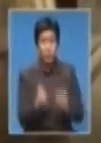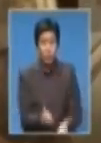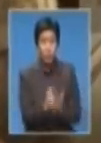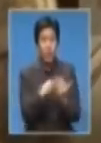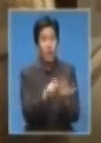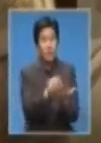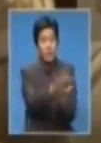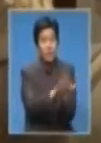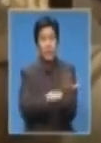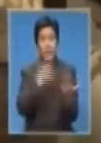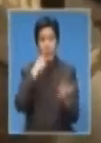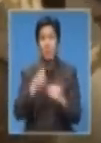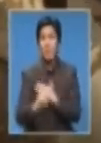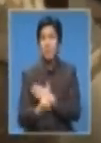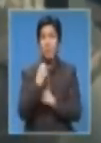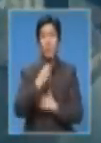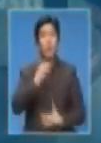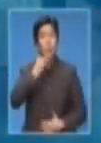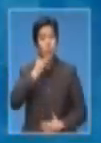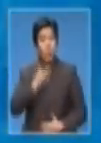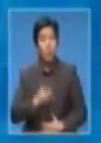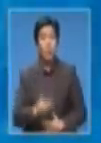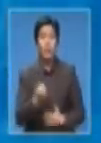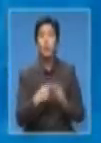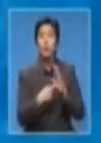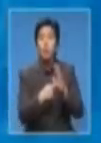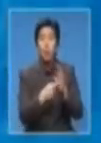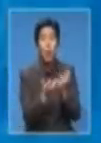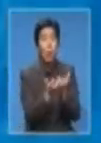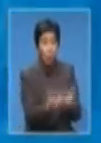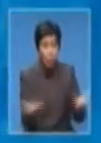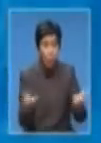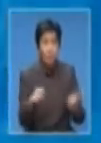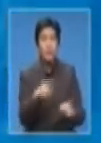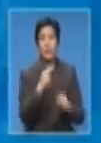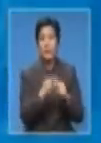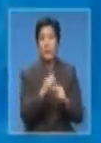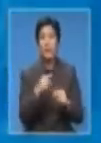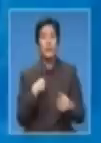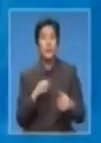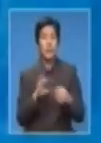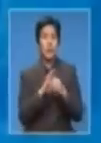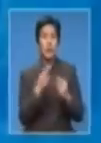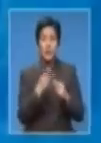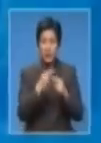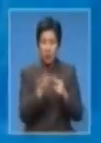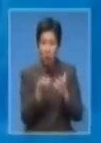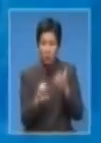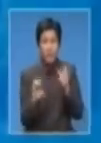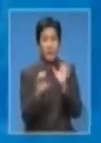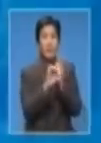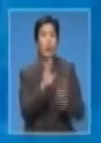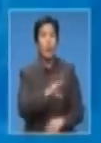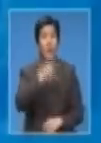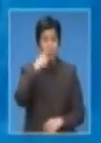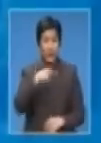สู่ความมั่นคงมั่งคั่งและยั่งยืนนะครับเช่นด้านนวัตกรรม ก็ประกอบไปด้วยการขึ้นบัญชีนวัตกรรมไทย